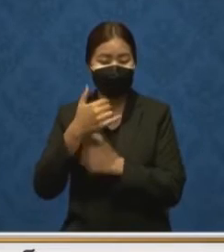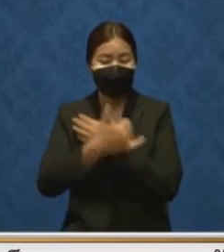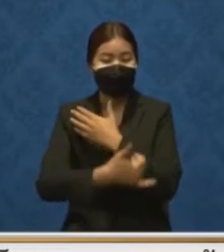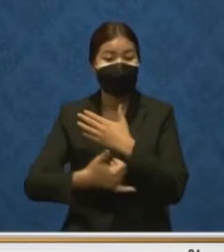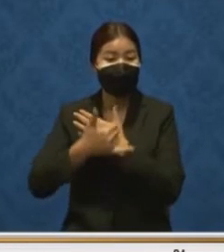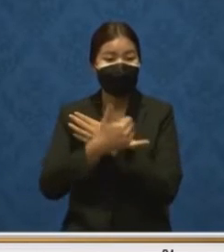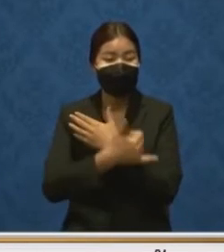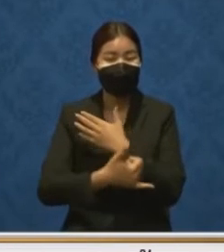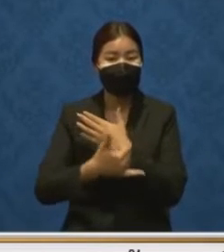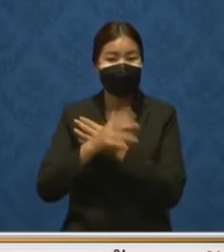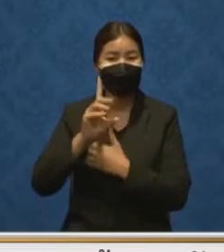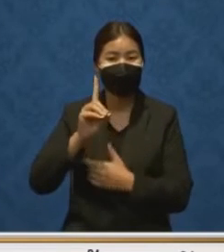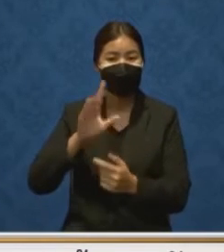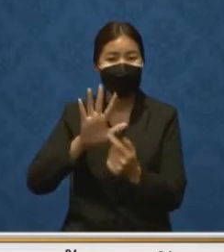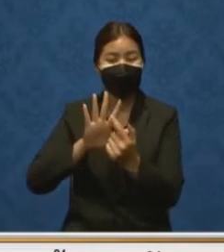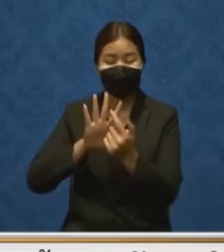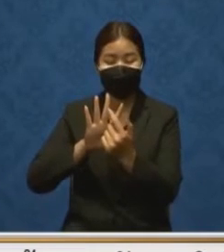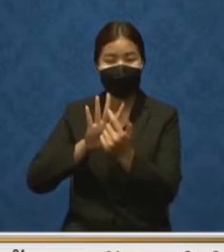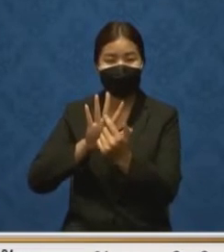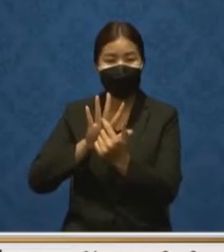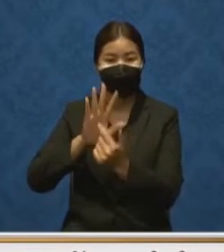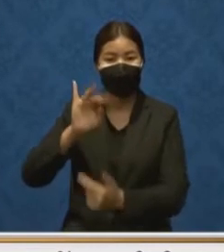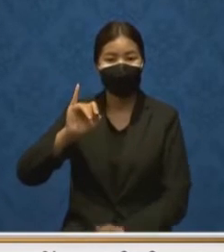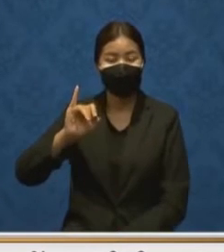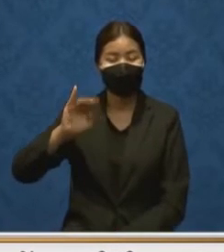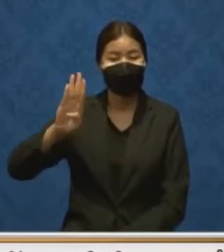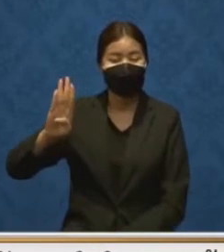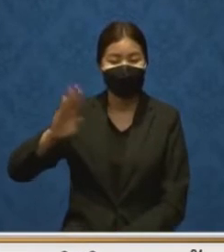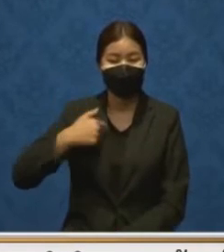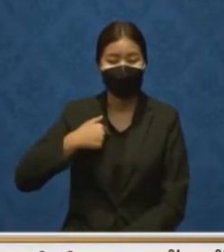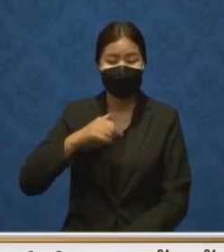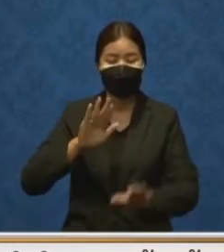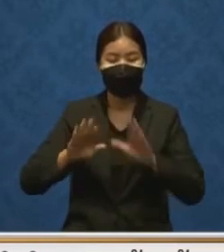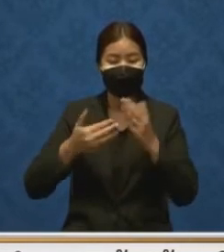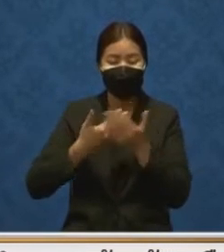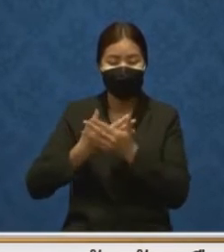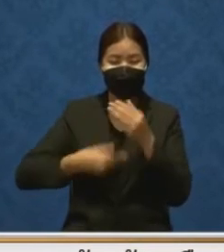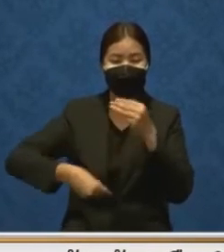59%คือพุดตัเร็จกลๆคือ 60%